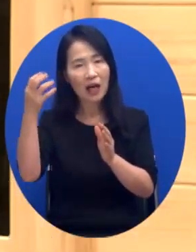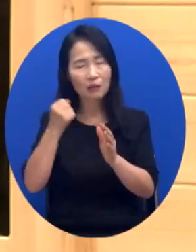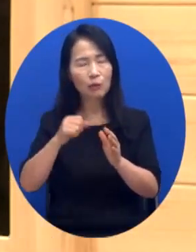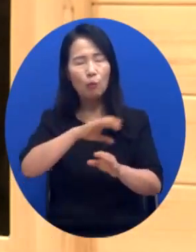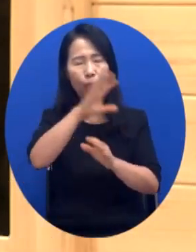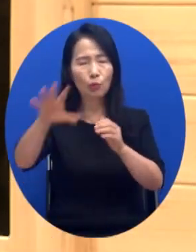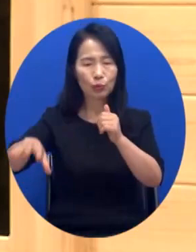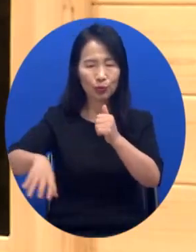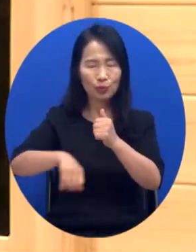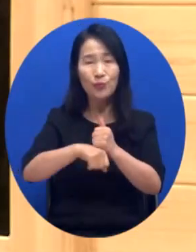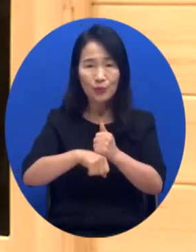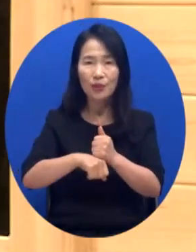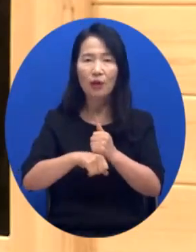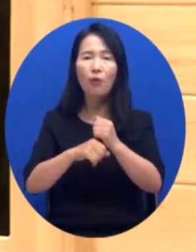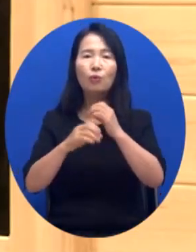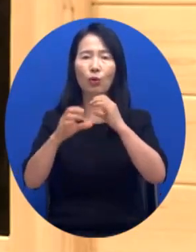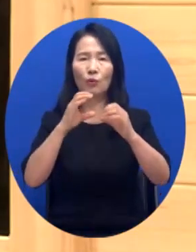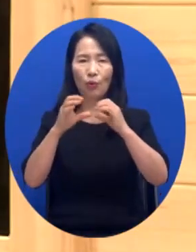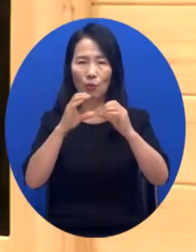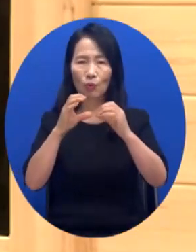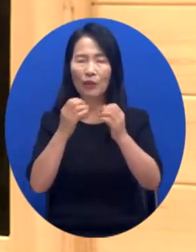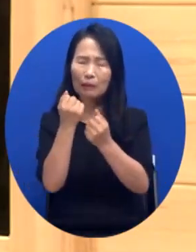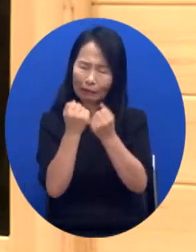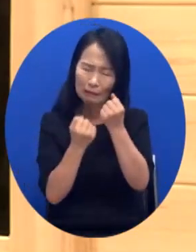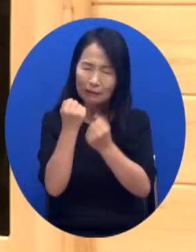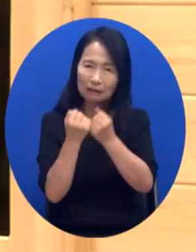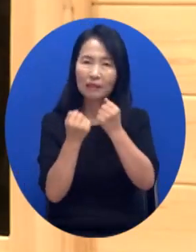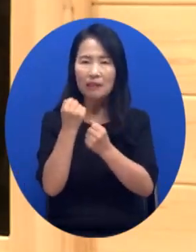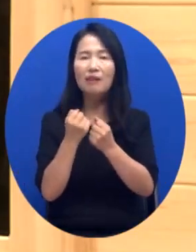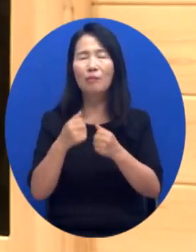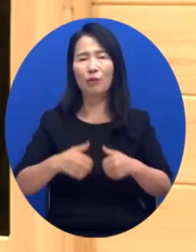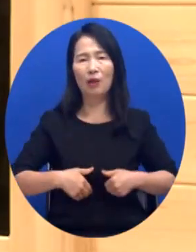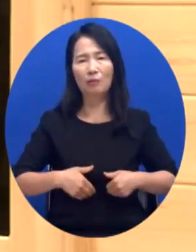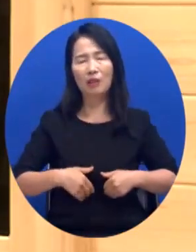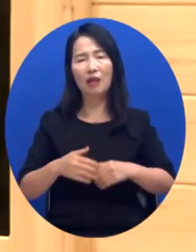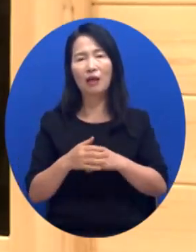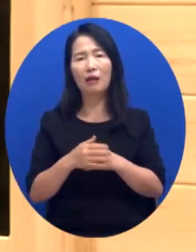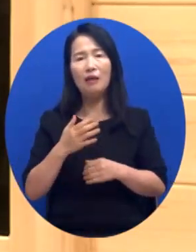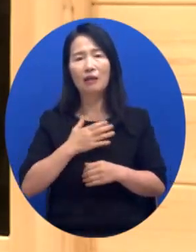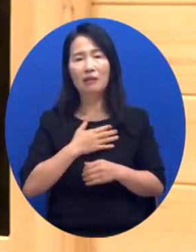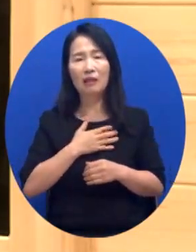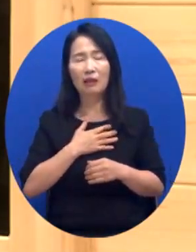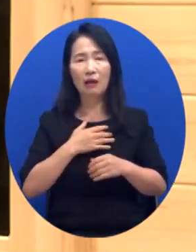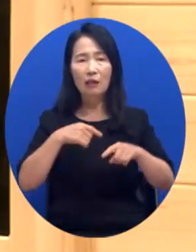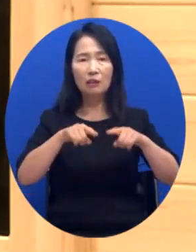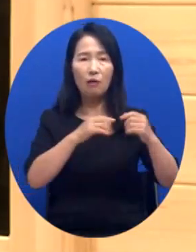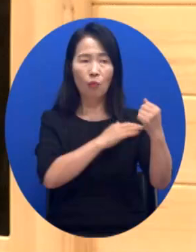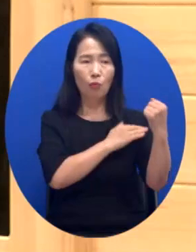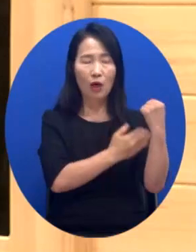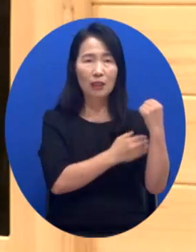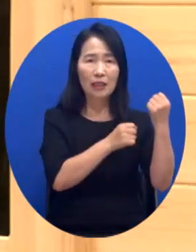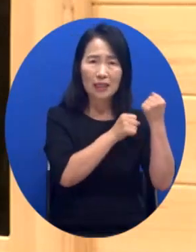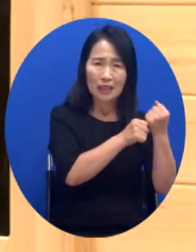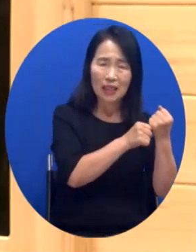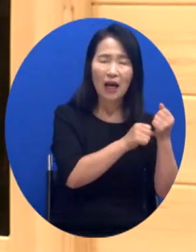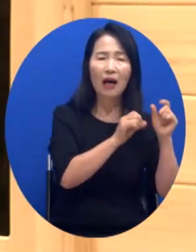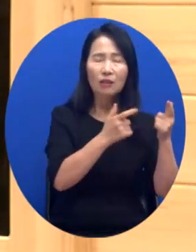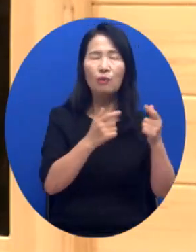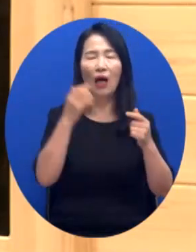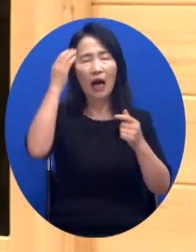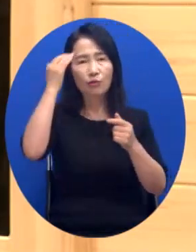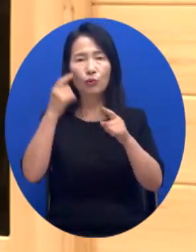아우르면서 소통을 해야 되겠죠. 설득을 해야 되겠죠. 제가 무슨 정권이 기우는 게 아니라 한국계 공익을 위해서 하기